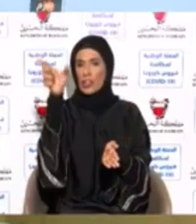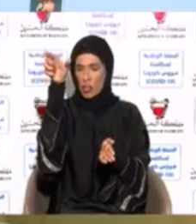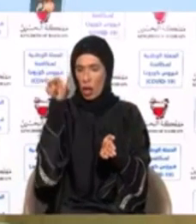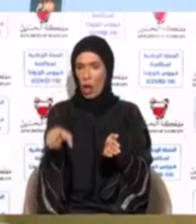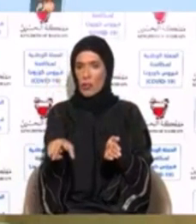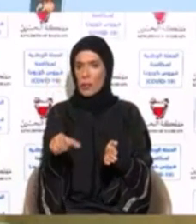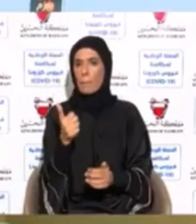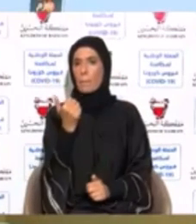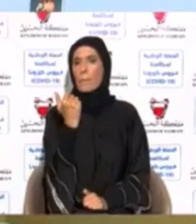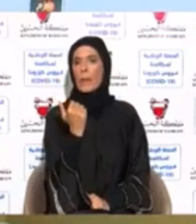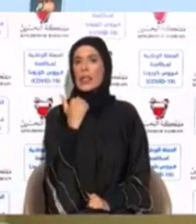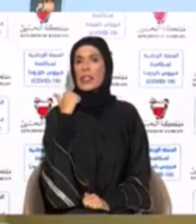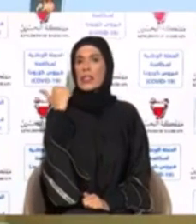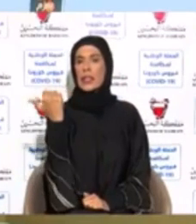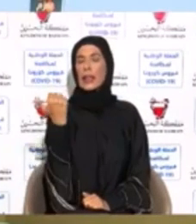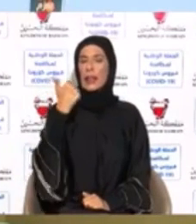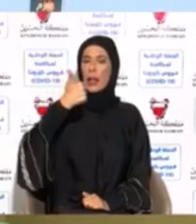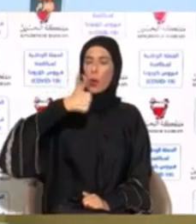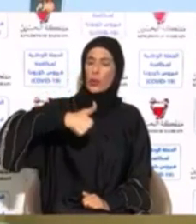1566،